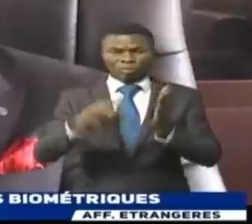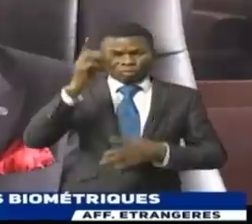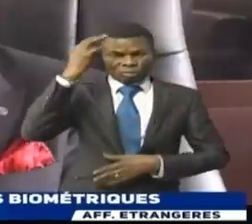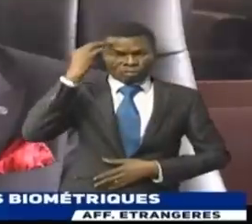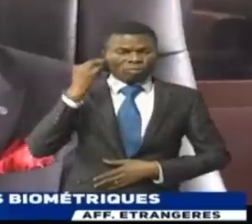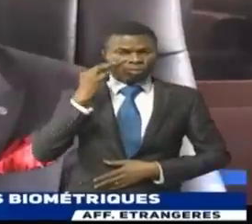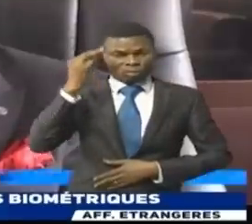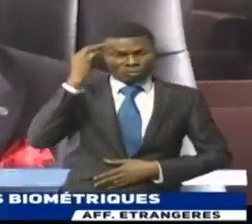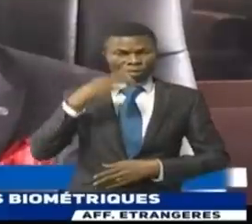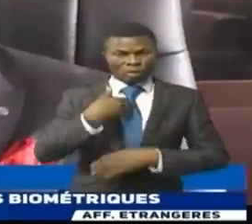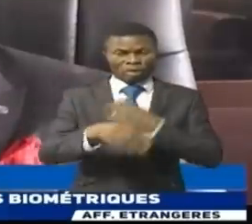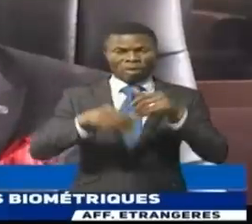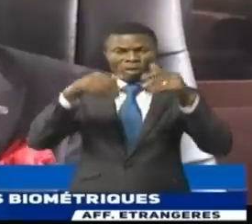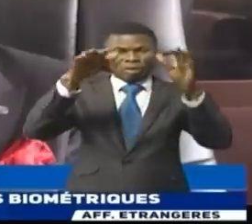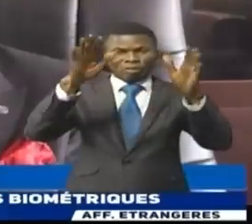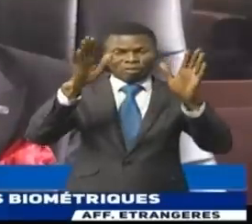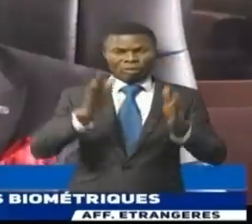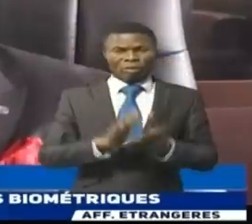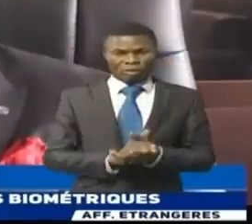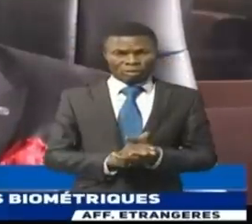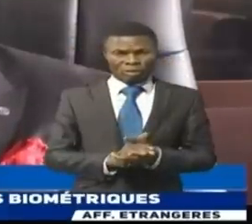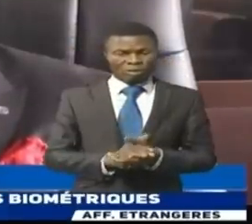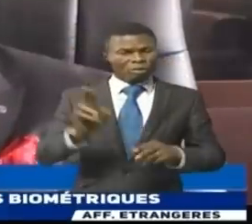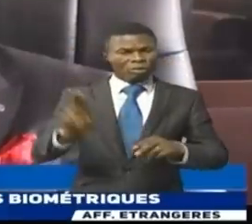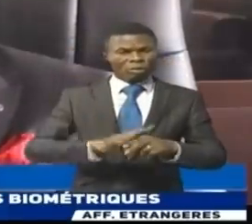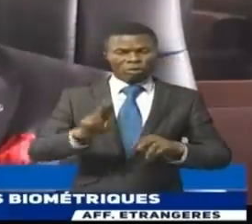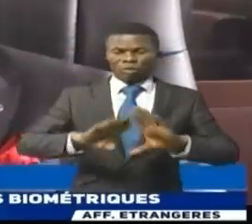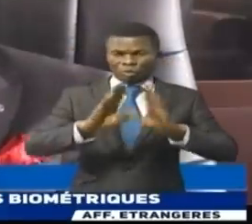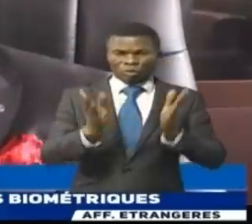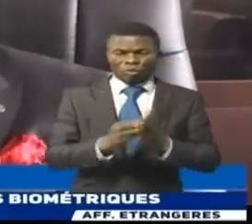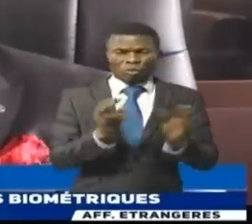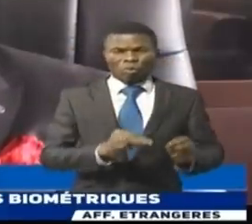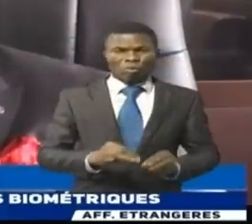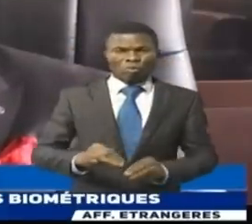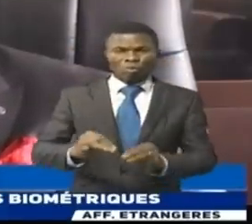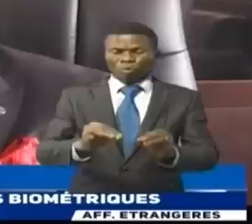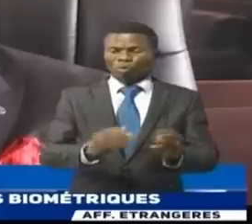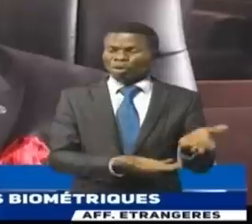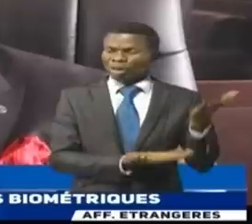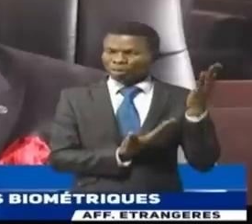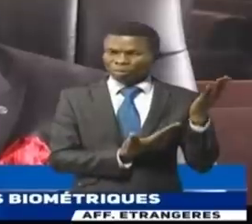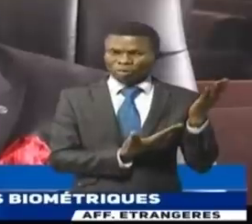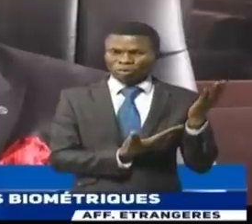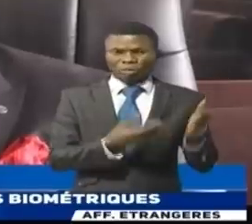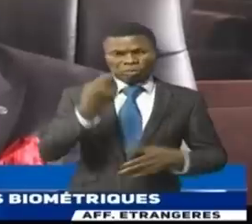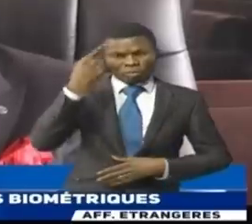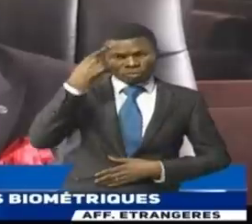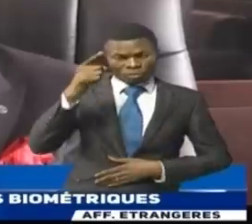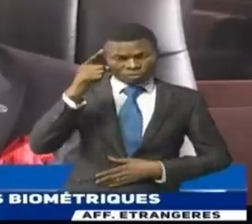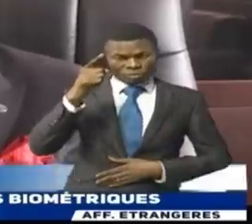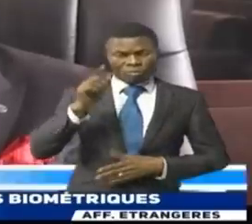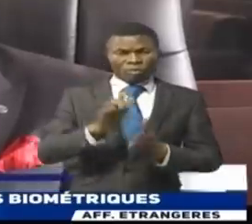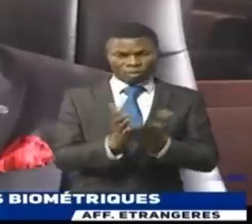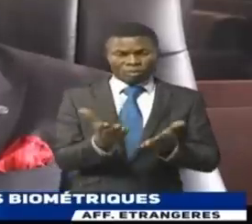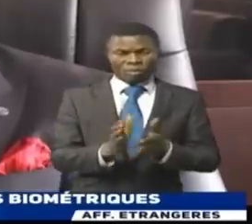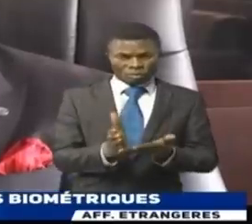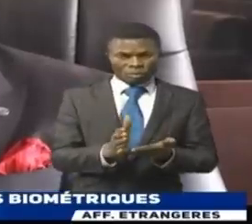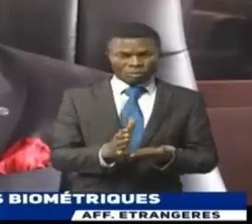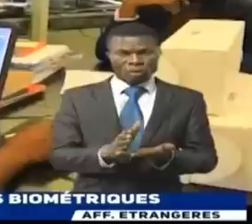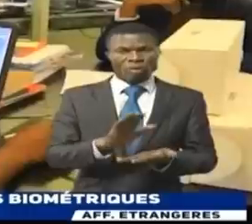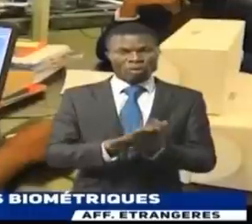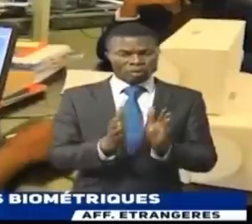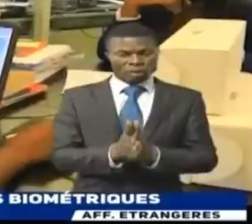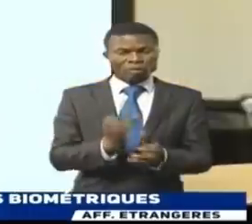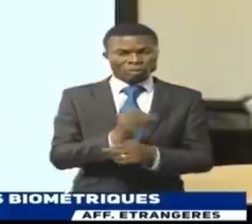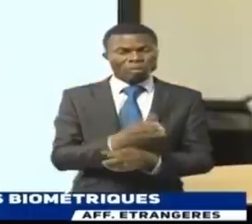ministre des Affaires étrangères, a pris toutes les dispositions nécessaires pour que cela ne se répète